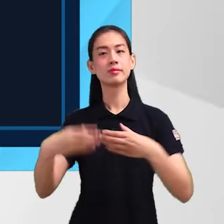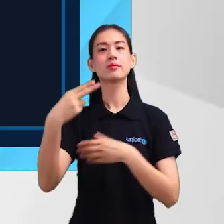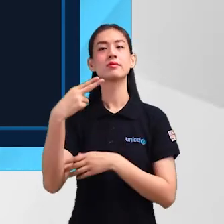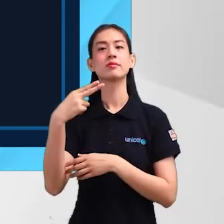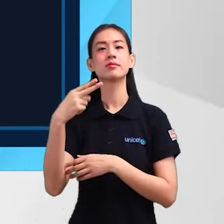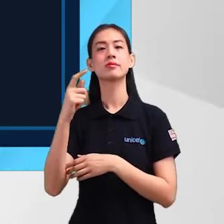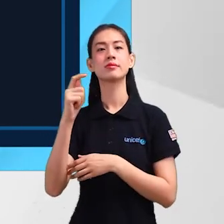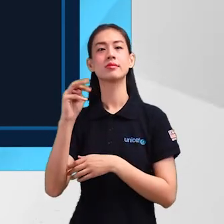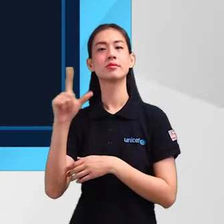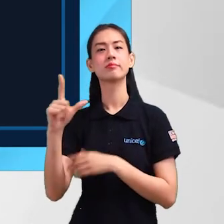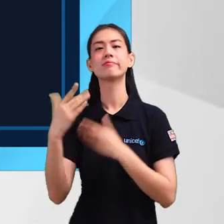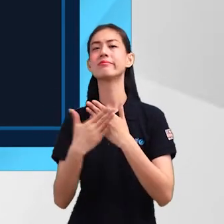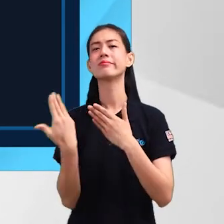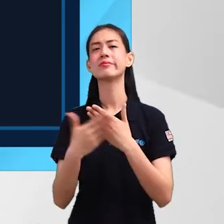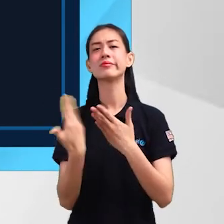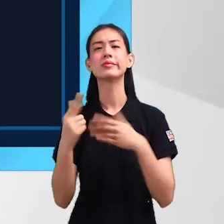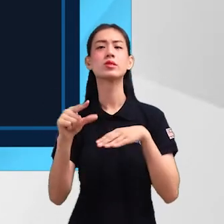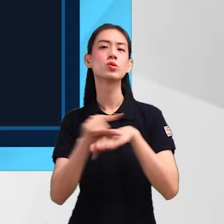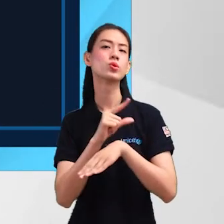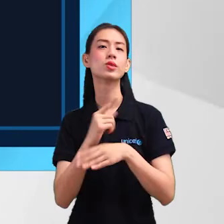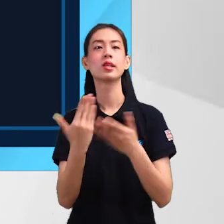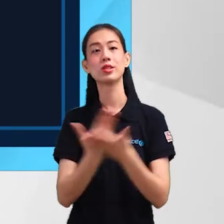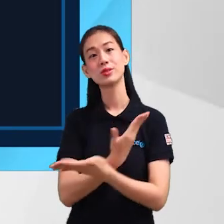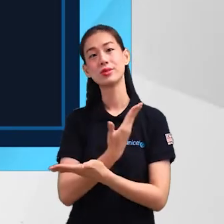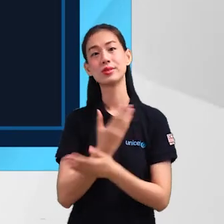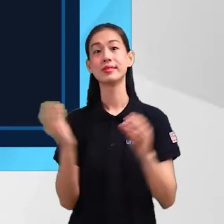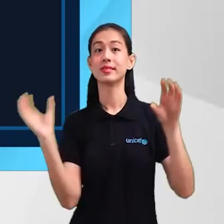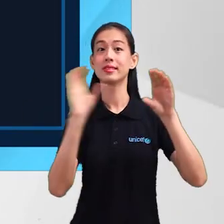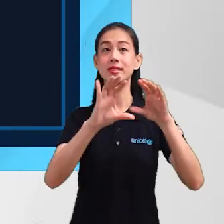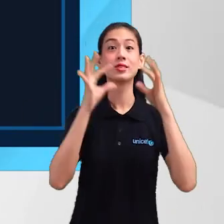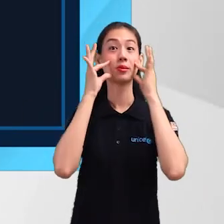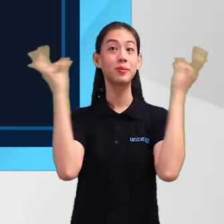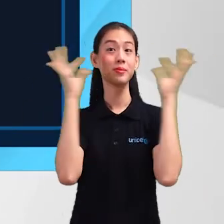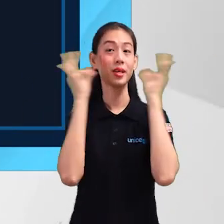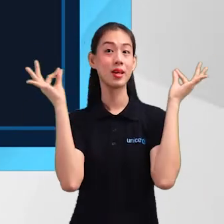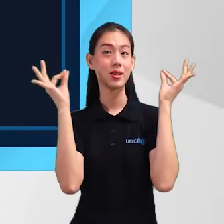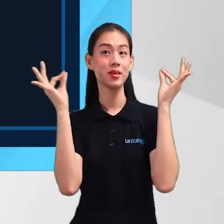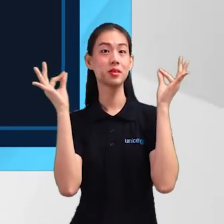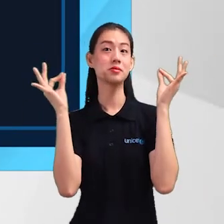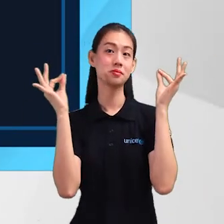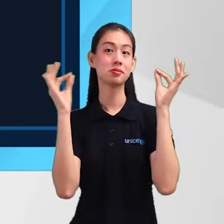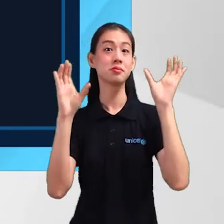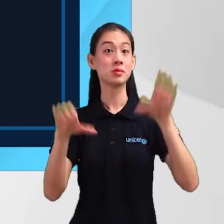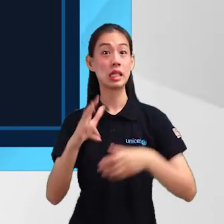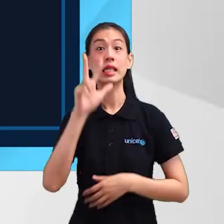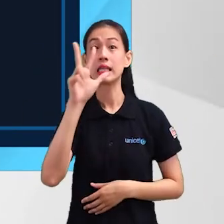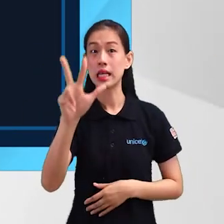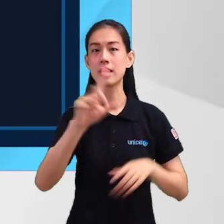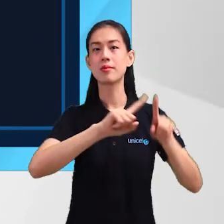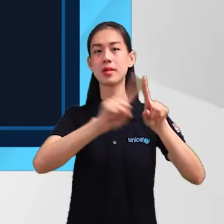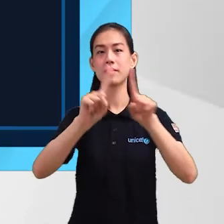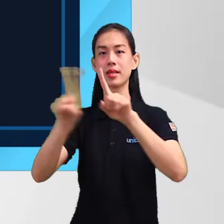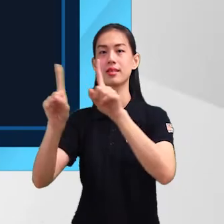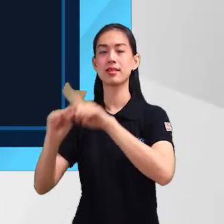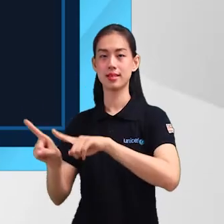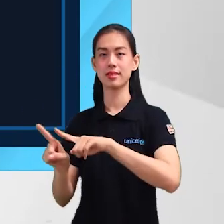pets, saya telah membina kod HTML yang ringkas dengan menggunakan satu perenggan. Jom tambahkan image kucing di sini. Kita akan